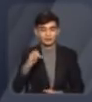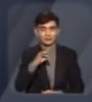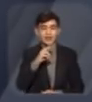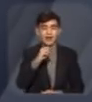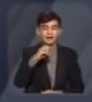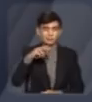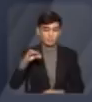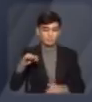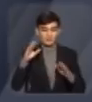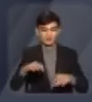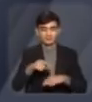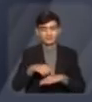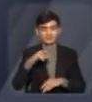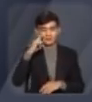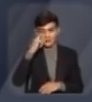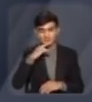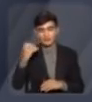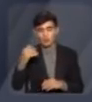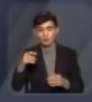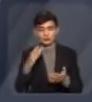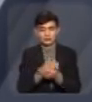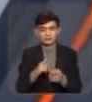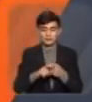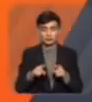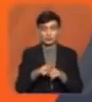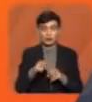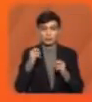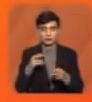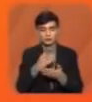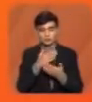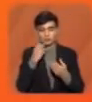арқылы шектесетін Қазақстанға бұдан қандай қауіп бар?